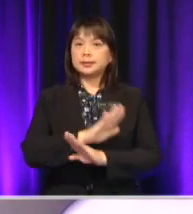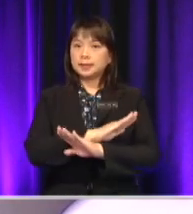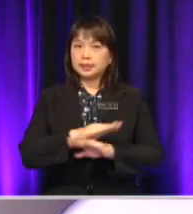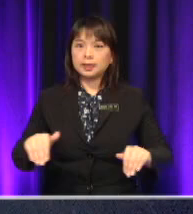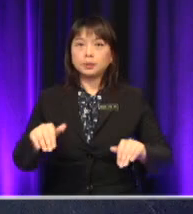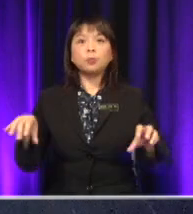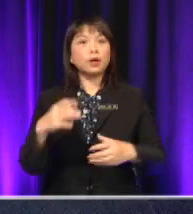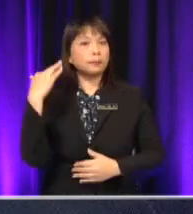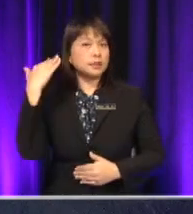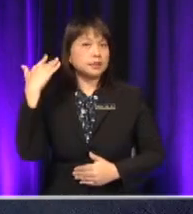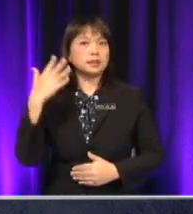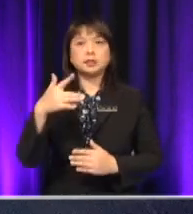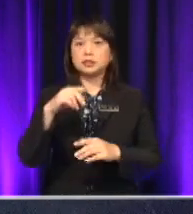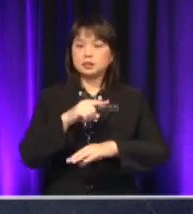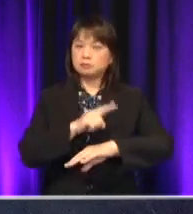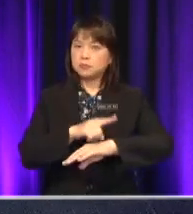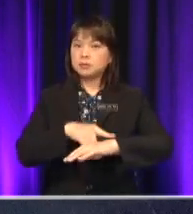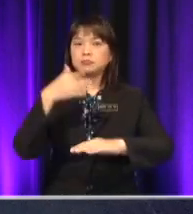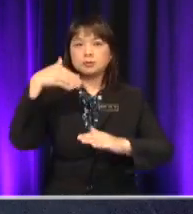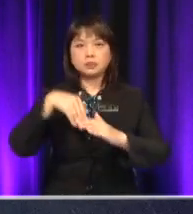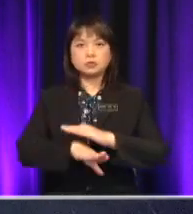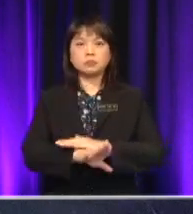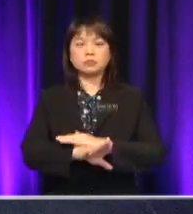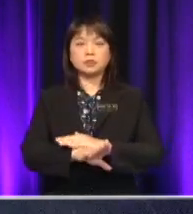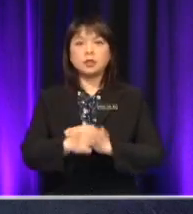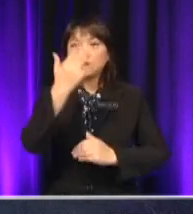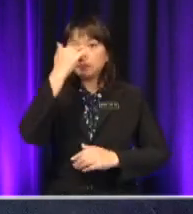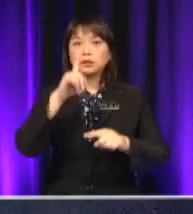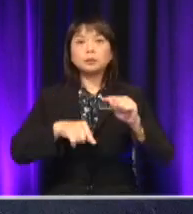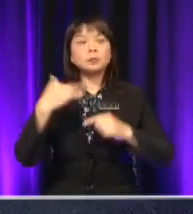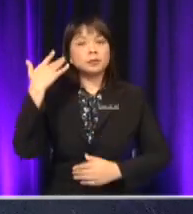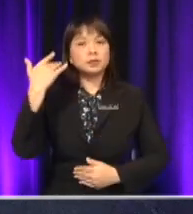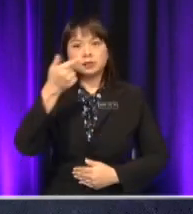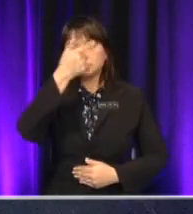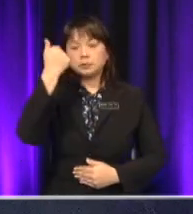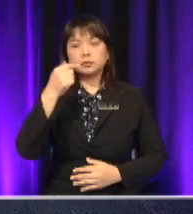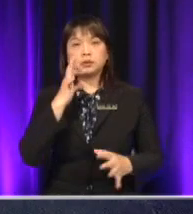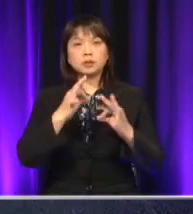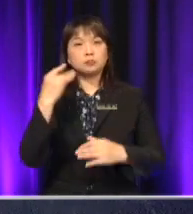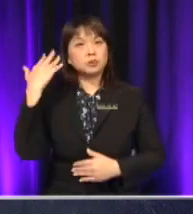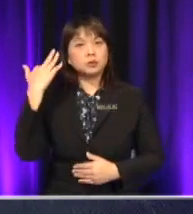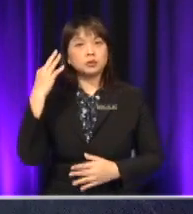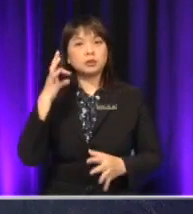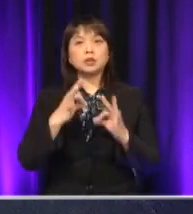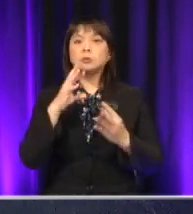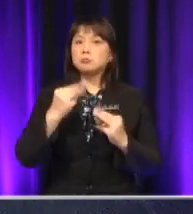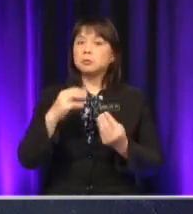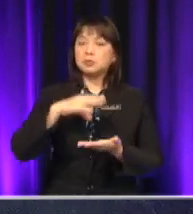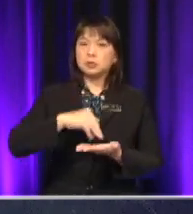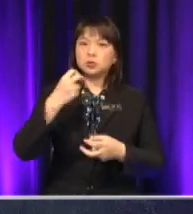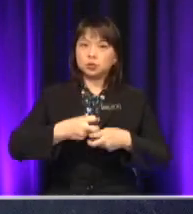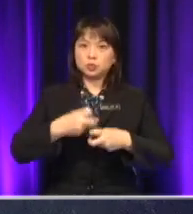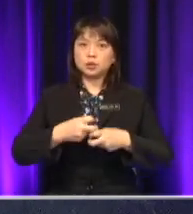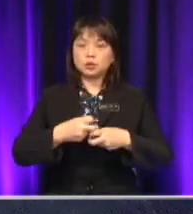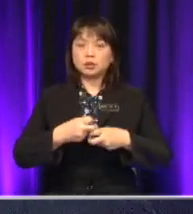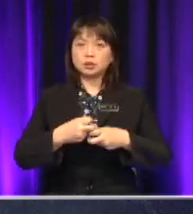Cikgu, saya tahu kita tak boleh bising ni. Kenapa tak boleh bising? Tak boleh bising, nanti kalau saya nak belajar pun susah juga, Cikgu, nak belajar. Tapi kita nak